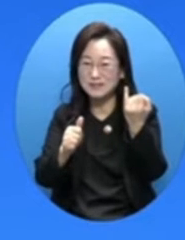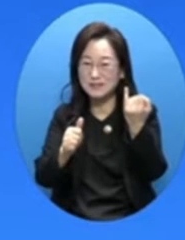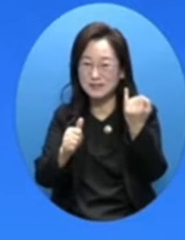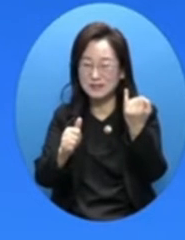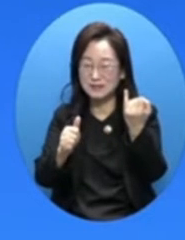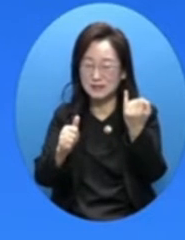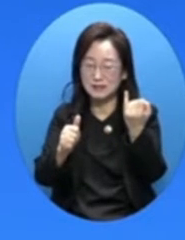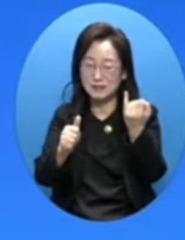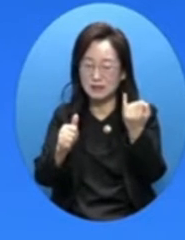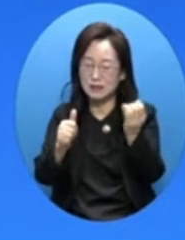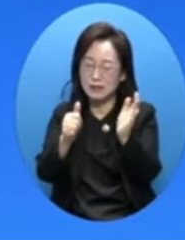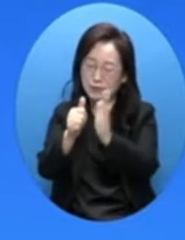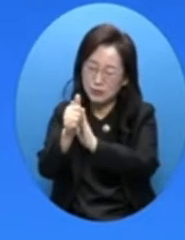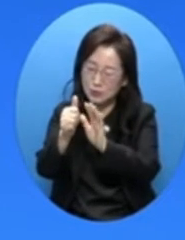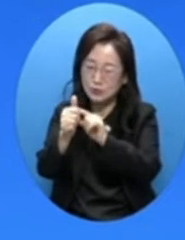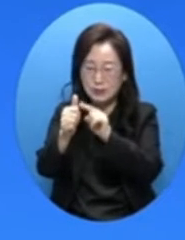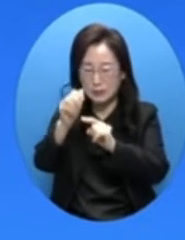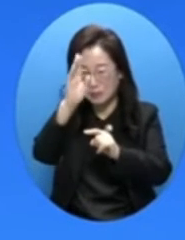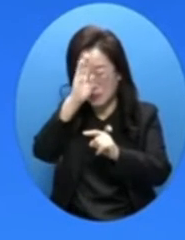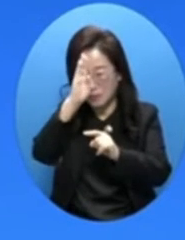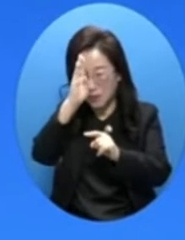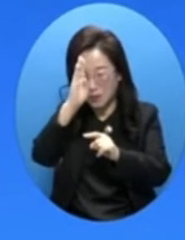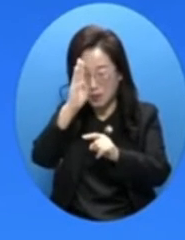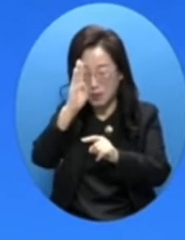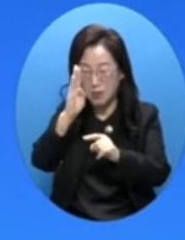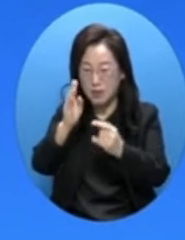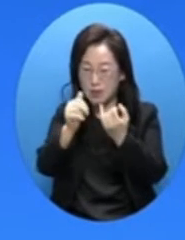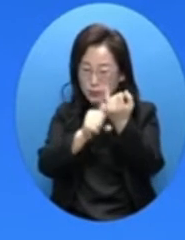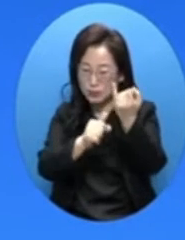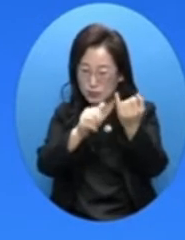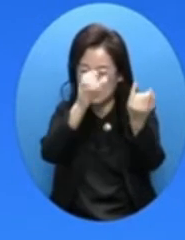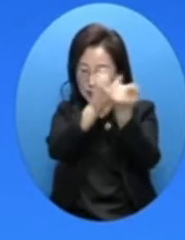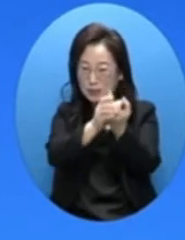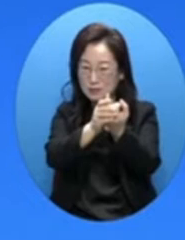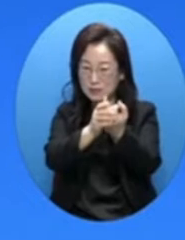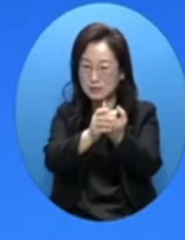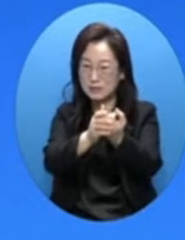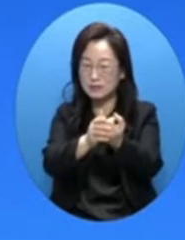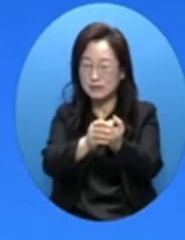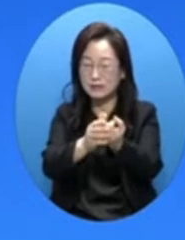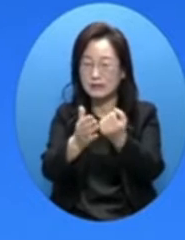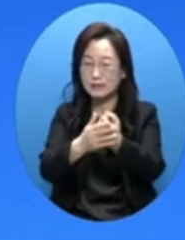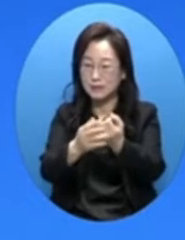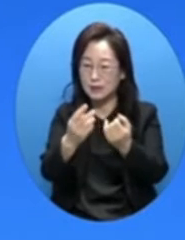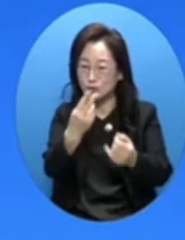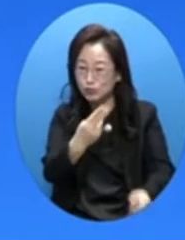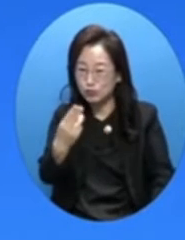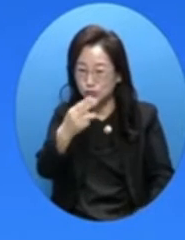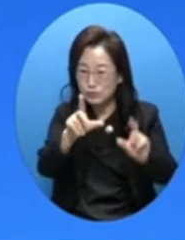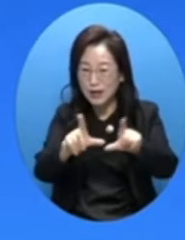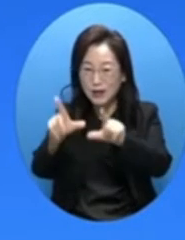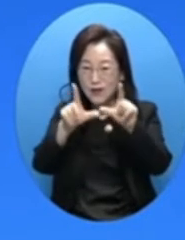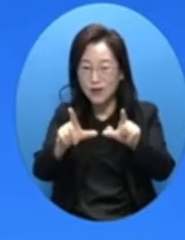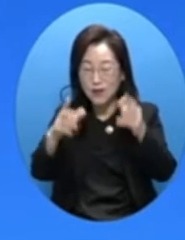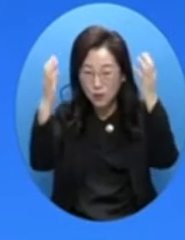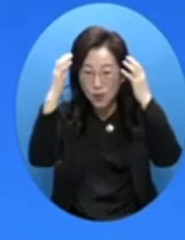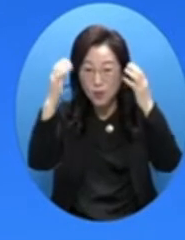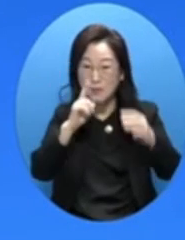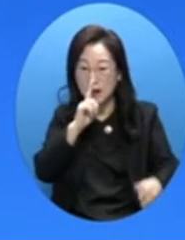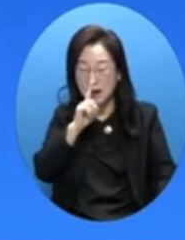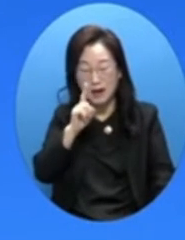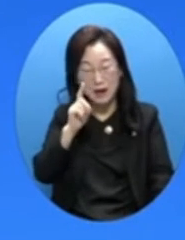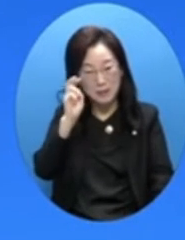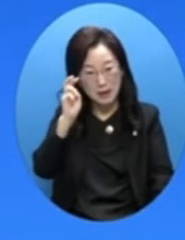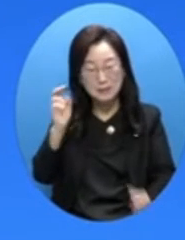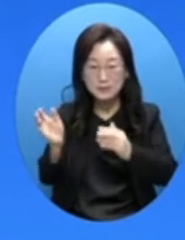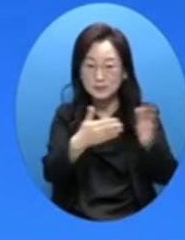병수발을 들게 하면서 힘들게 해서 그렇게 둘이 살면 괴롭다고 얘기하시는지 모르겠는데 그러나 어쨌든 인생은 혼자